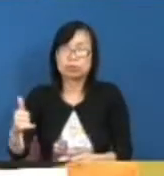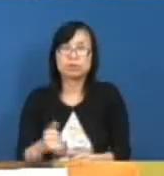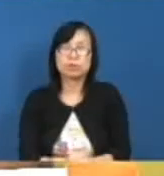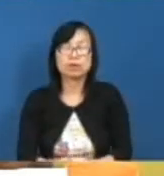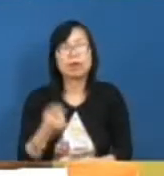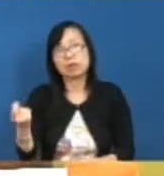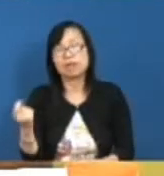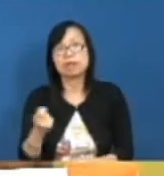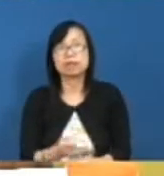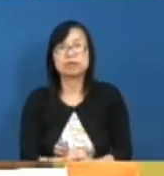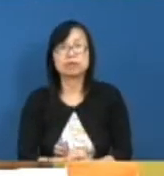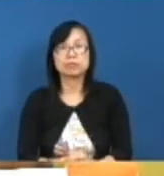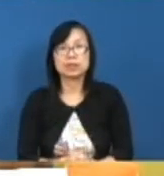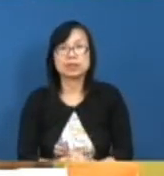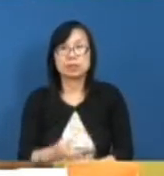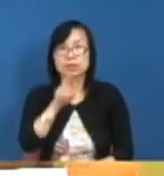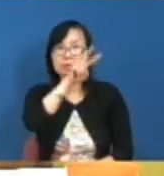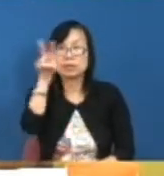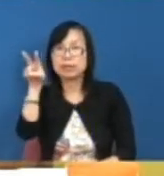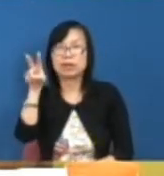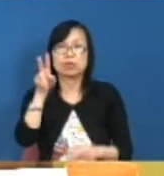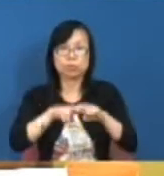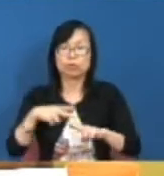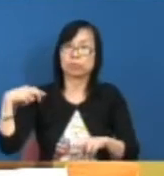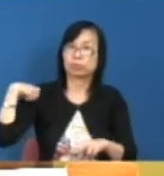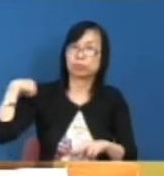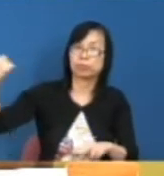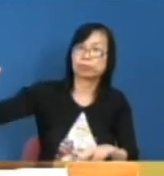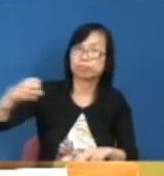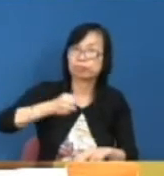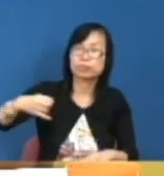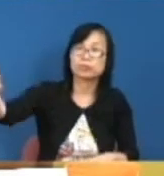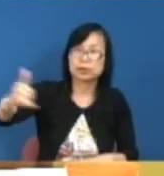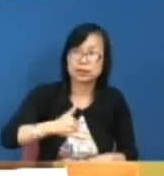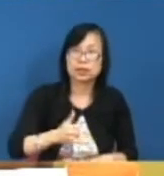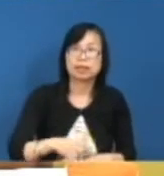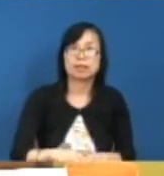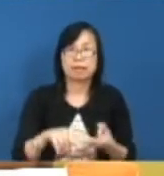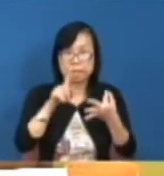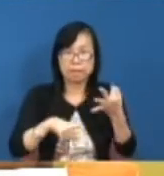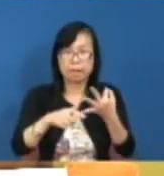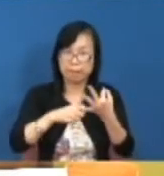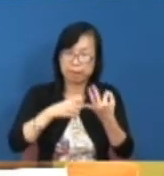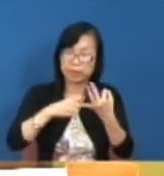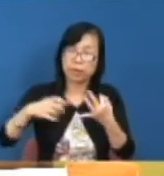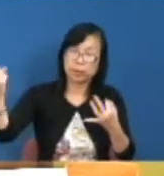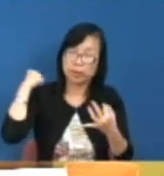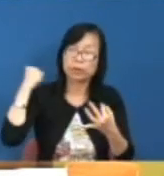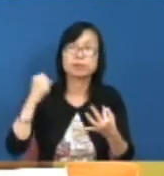啊，有一個觀察就係李克強嚟香港咧，你有幾個觀察？第一個就是大陸